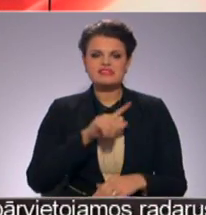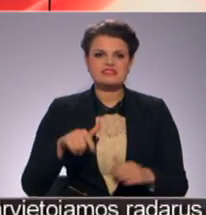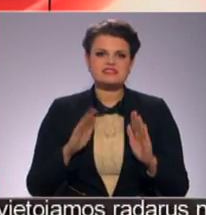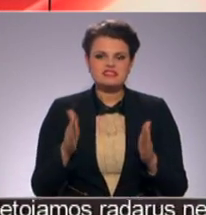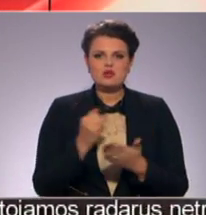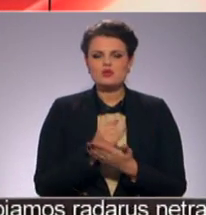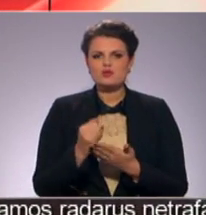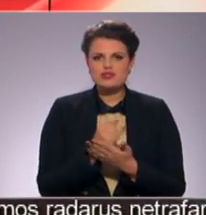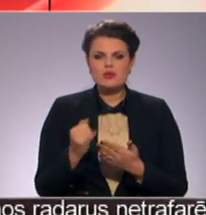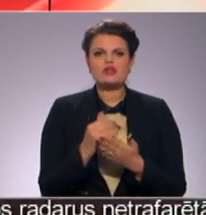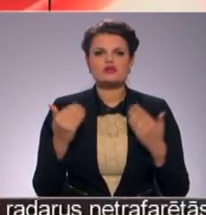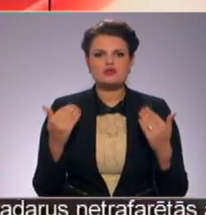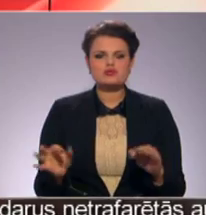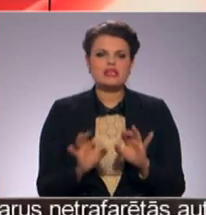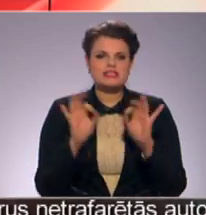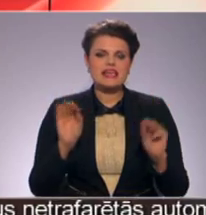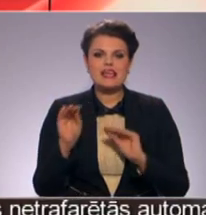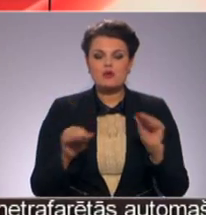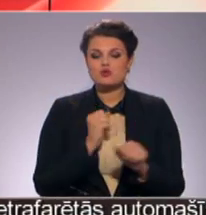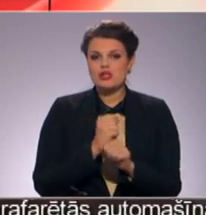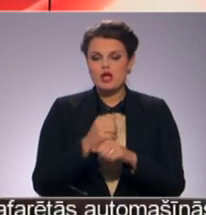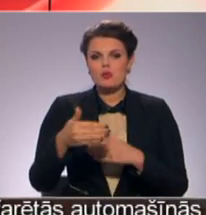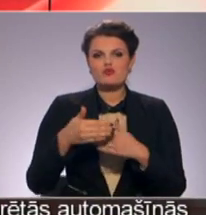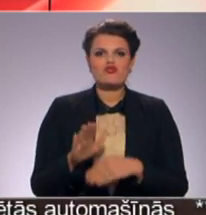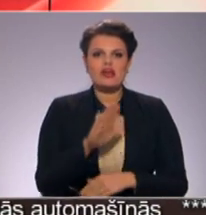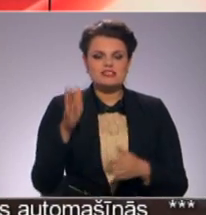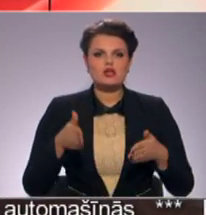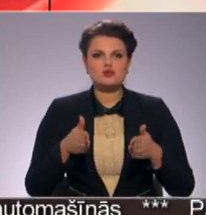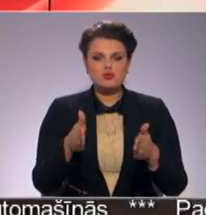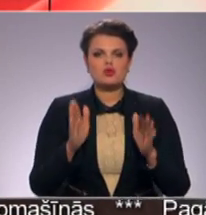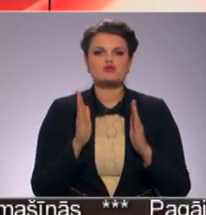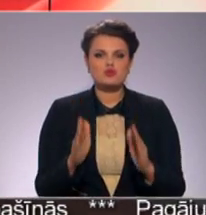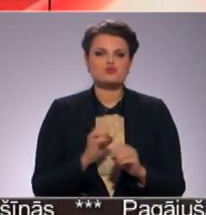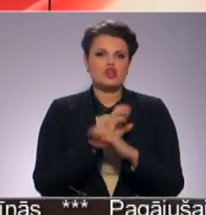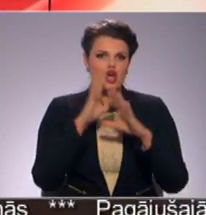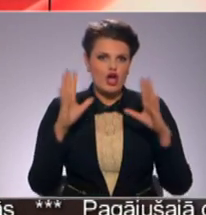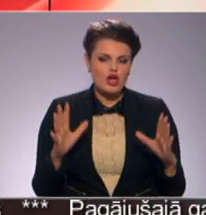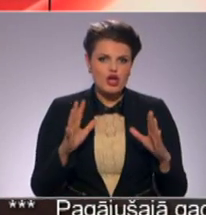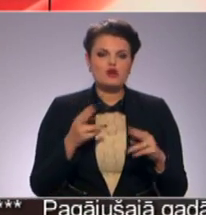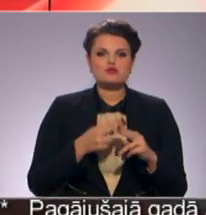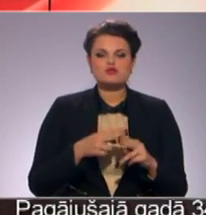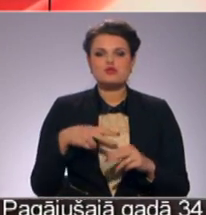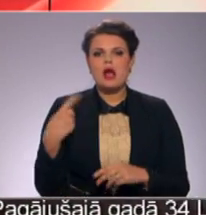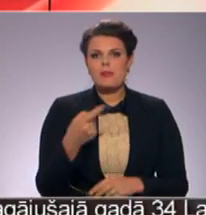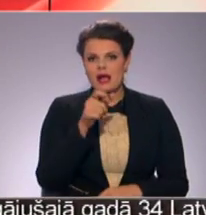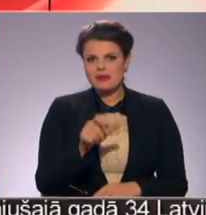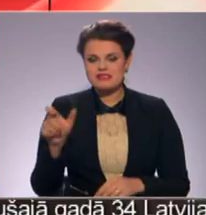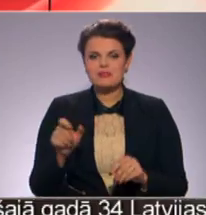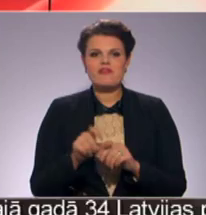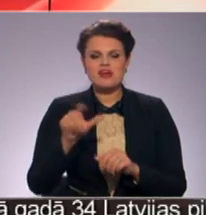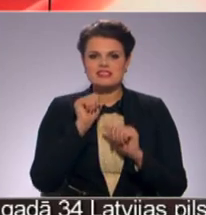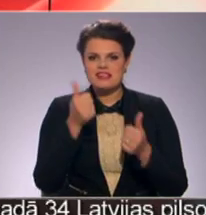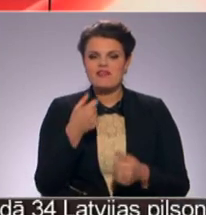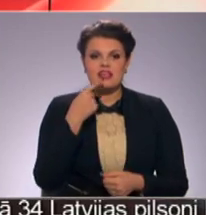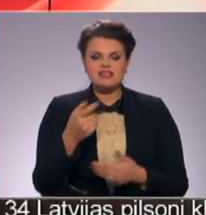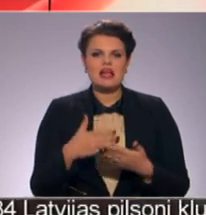ceļu uzturētāji šodien sāk ierīkošanas darbus un tuvākajās dienās tunels kļūs gaišs. Līdz ar to neviens apkaimes iedzīvotājs vairs nevarēs teikt,